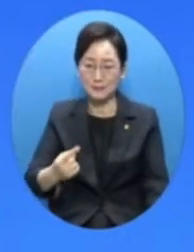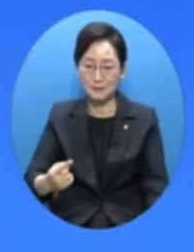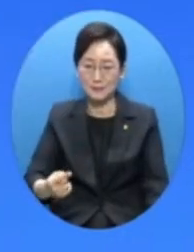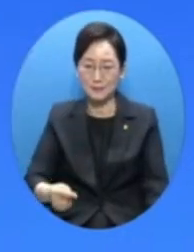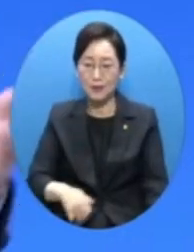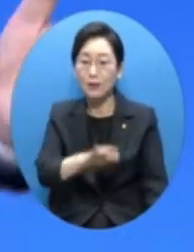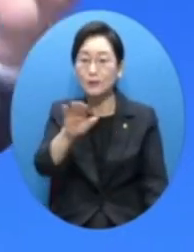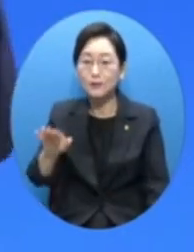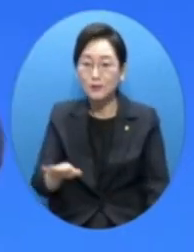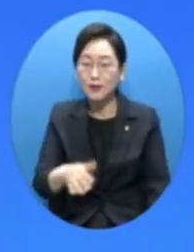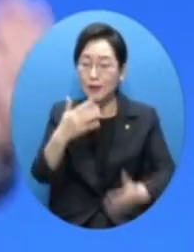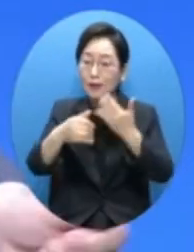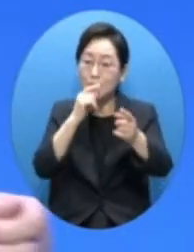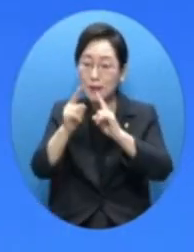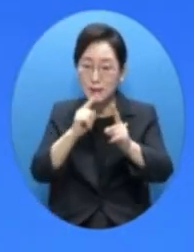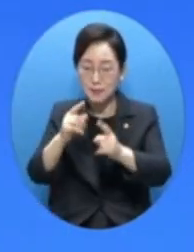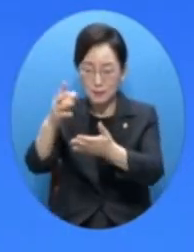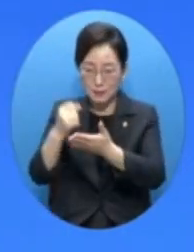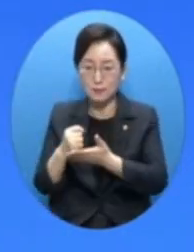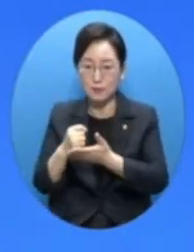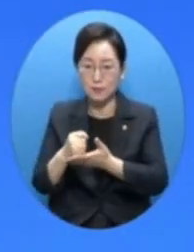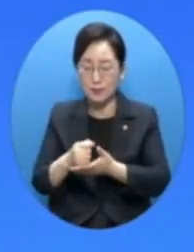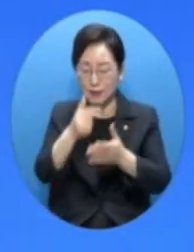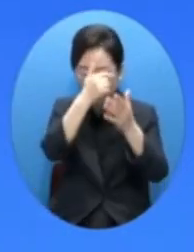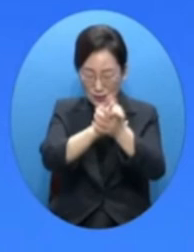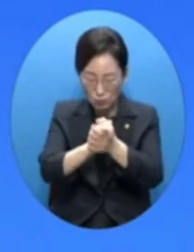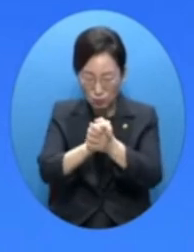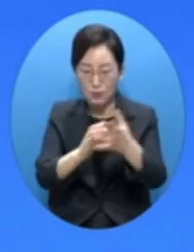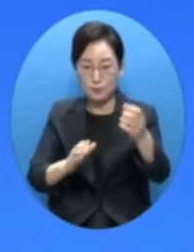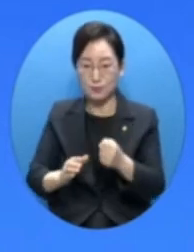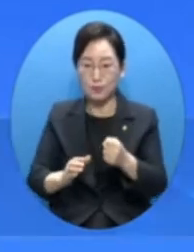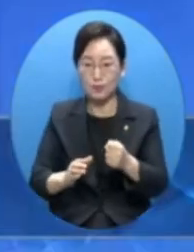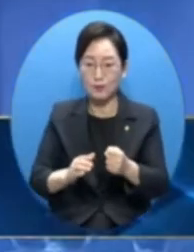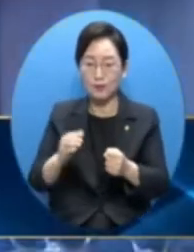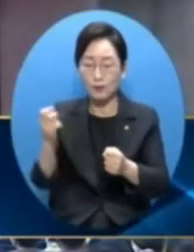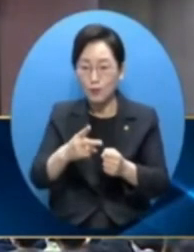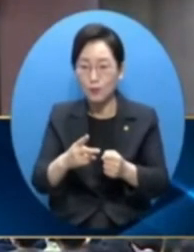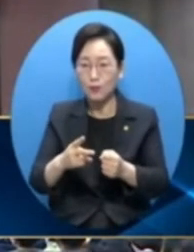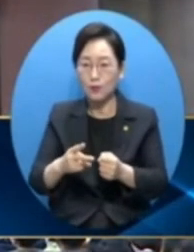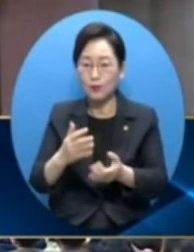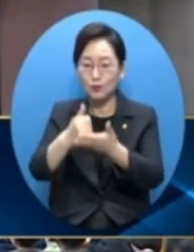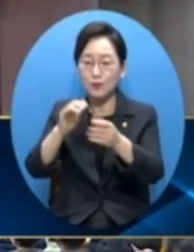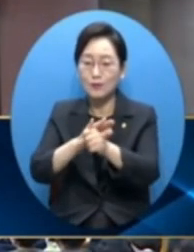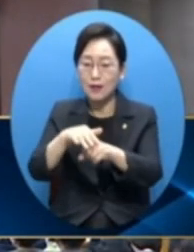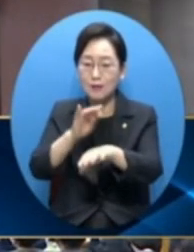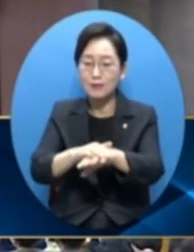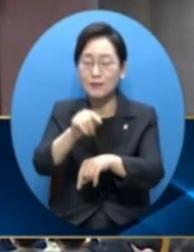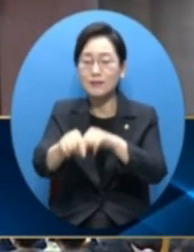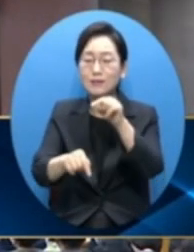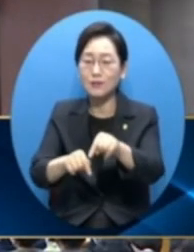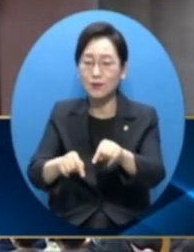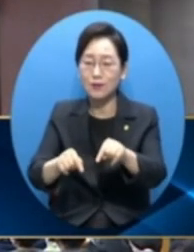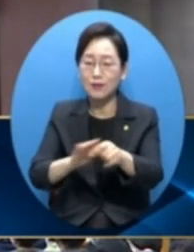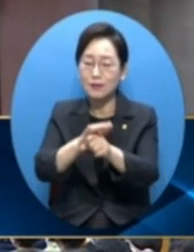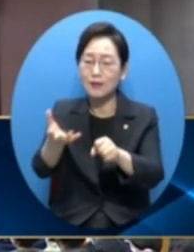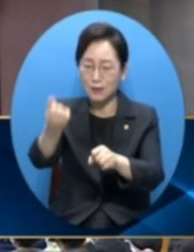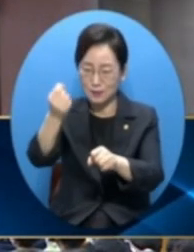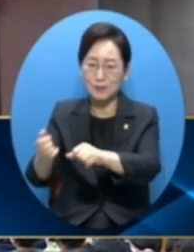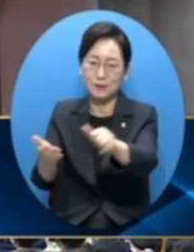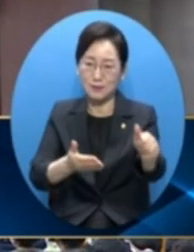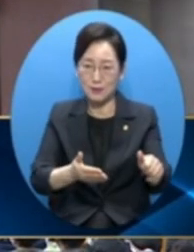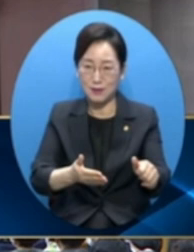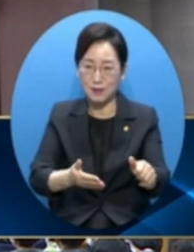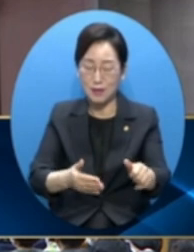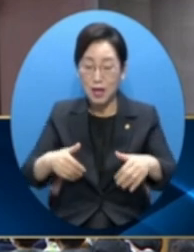그래서 우리는 말씀의 사람이 되어야 되고 기도의 사람이 되어야 되고 나아가서 주의 사랑을 실천하는 사랑의 사람들이 되어야 되는데 성경을